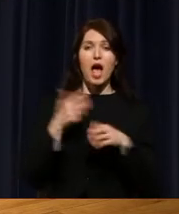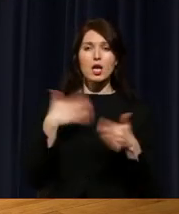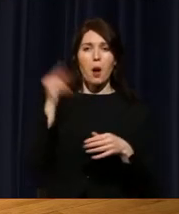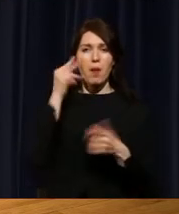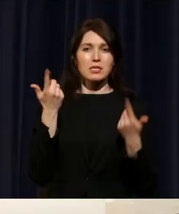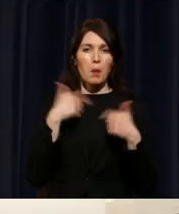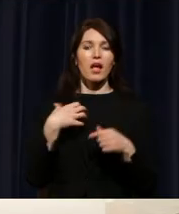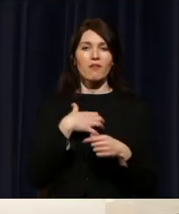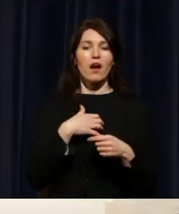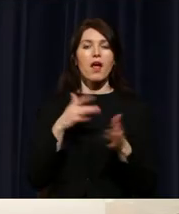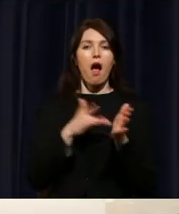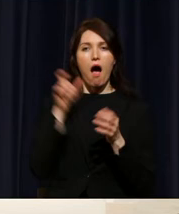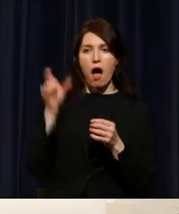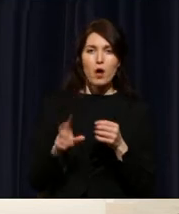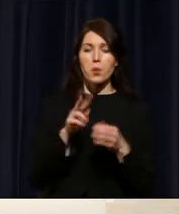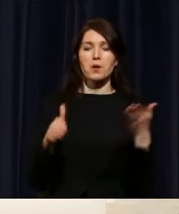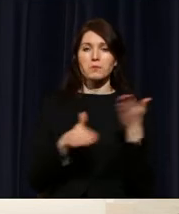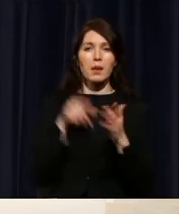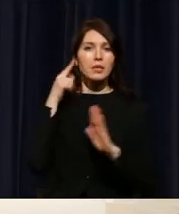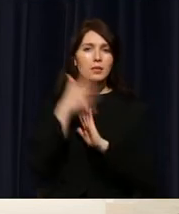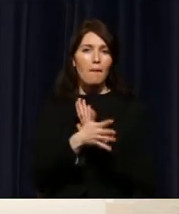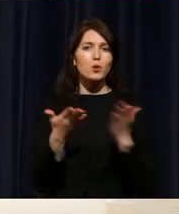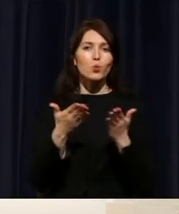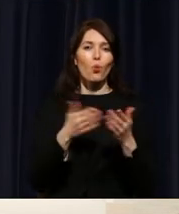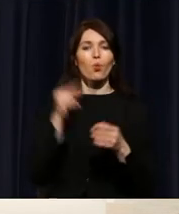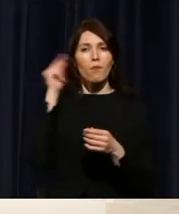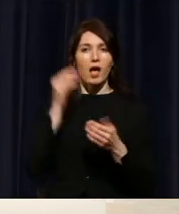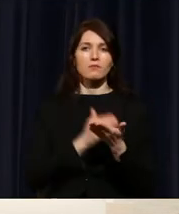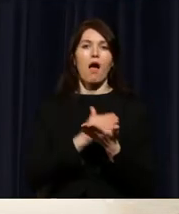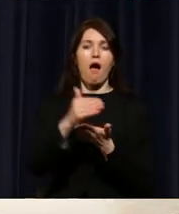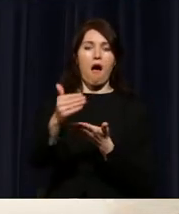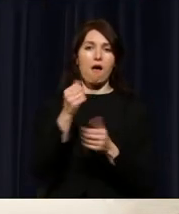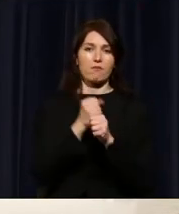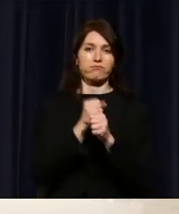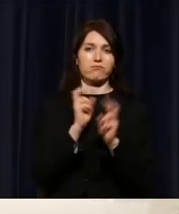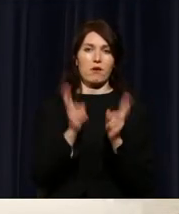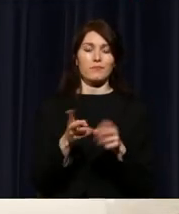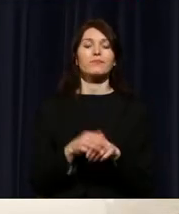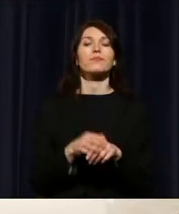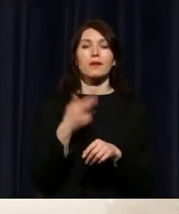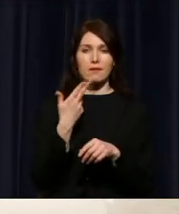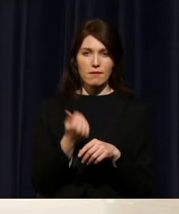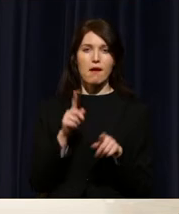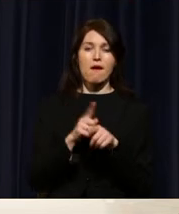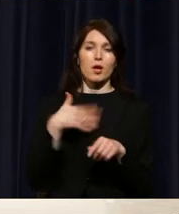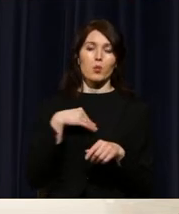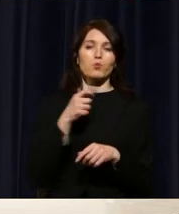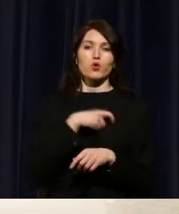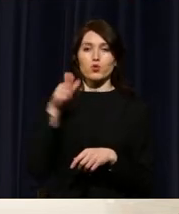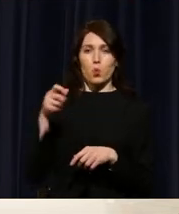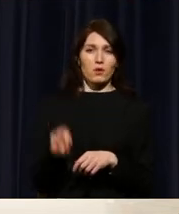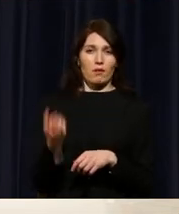kāds, kas palīdz saprast tālāk, lūk, kurā virzienā doties, jā. Jā, pie mums arī nāk studenti, piemēram,